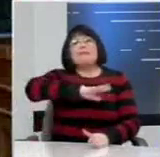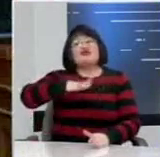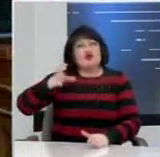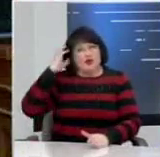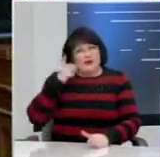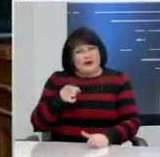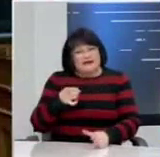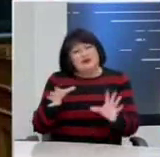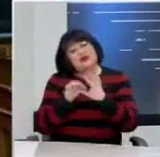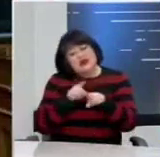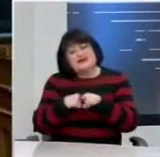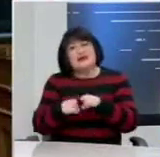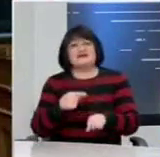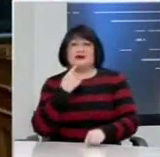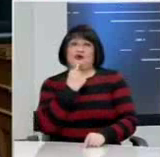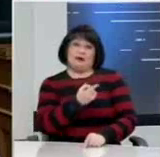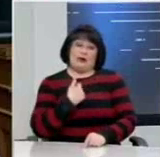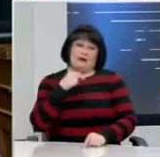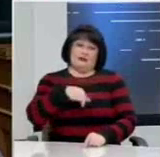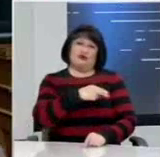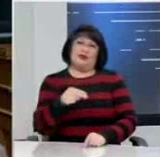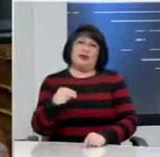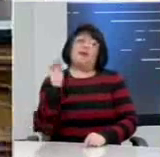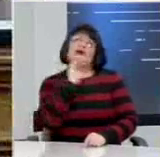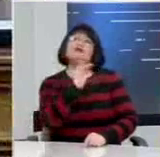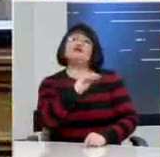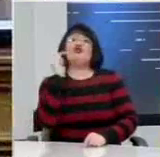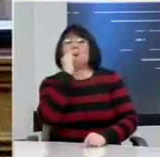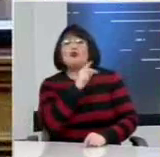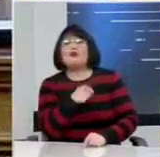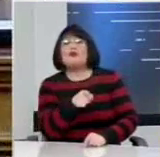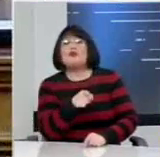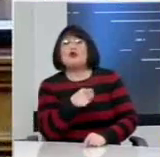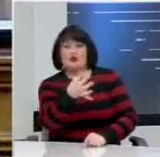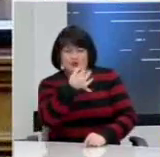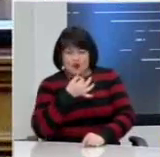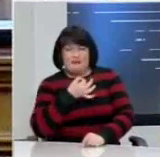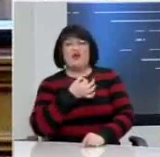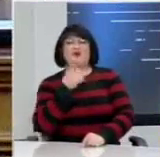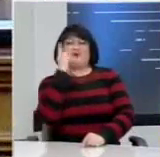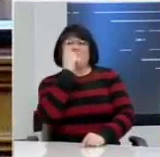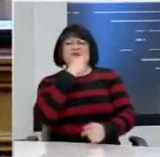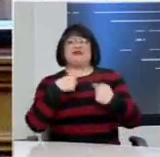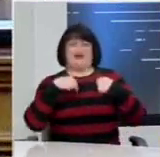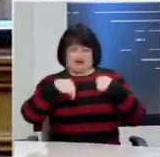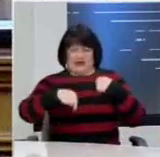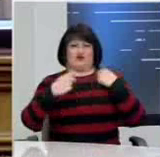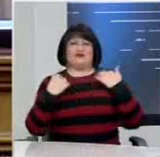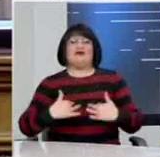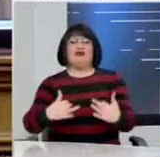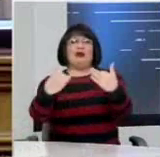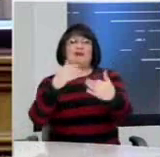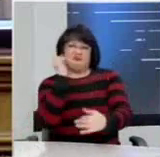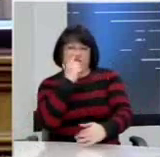θυμάστε όταν έθεσα το ζήτημα αυτό στον Πρωθυπουργό, που με αποκάλεσε ψεύτη στη Βουλή και αμέσως